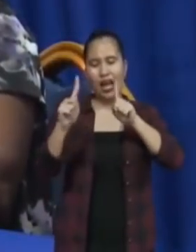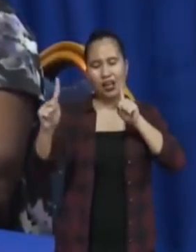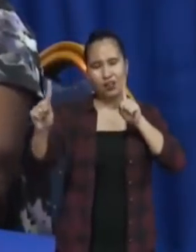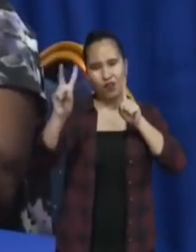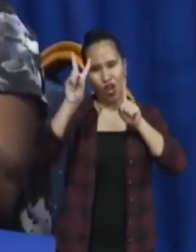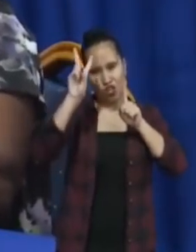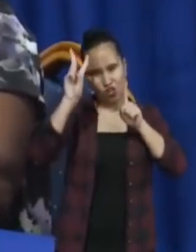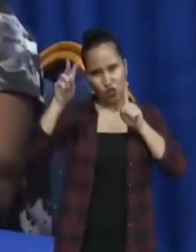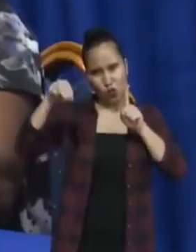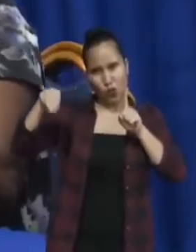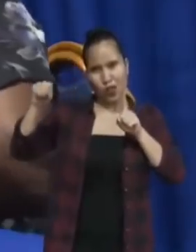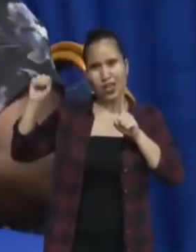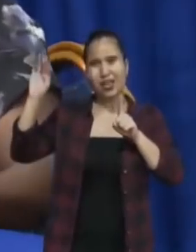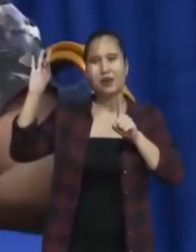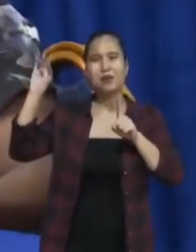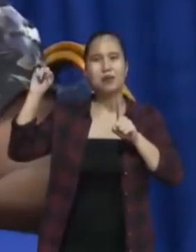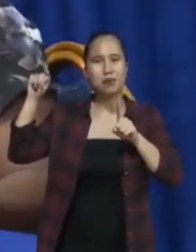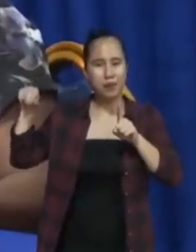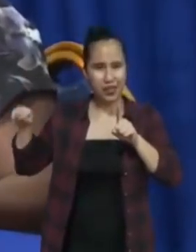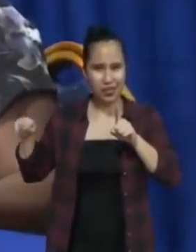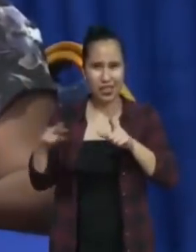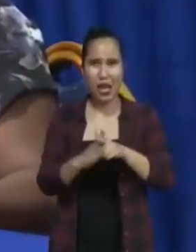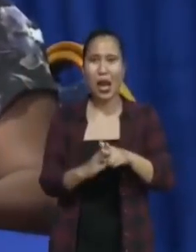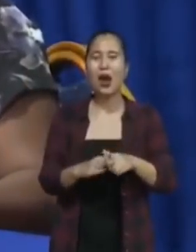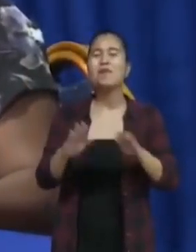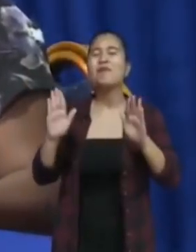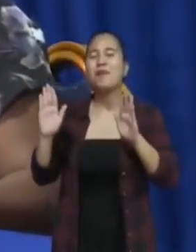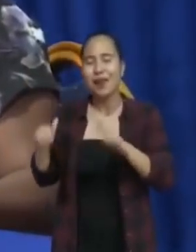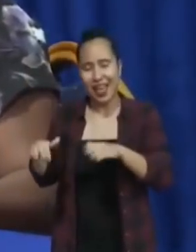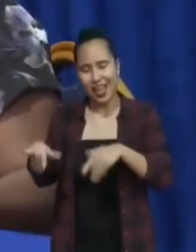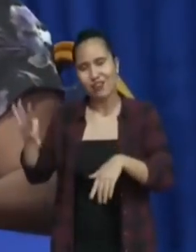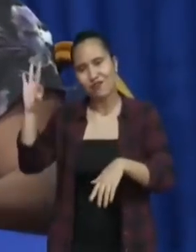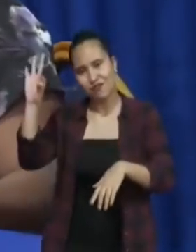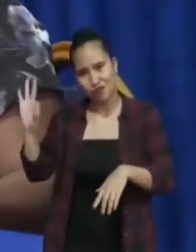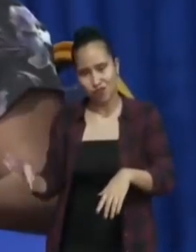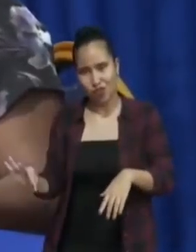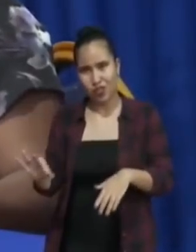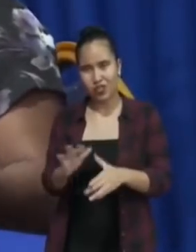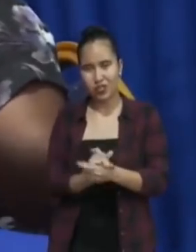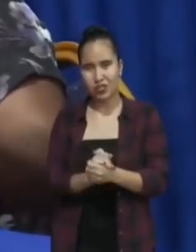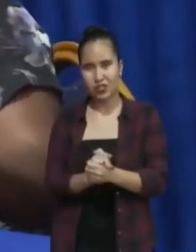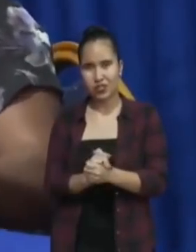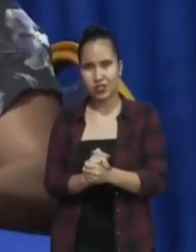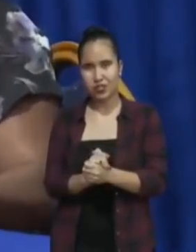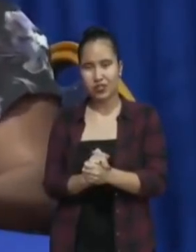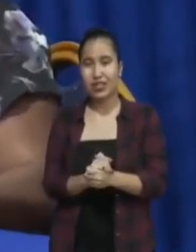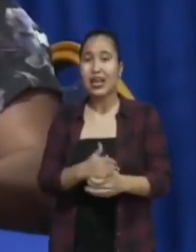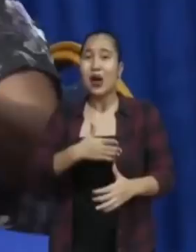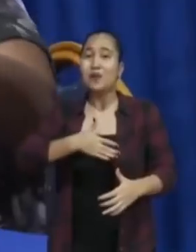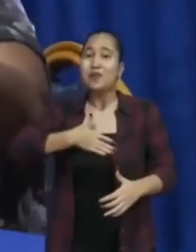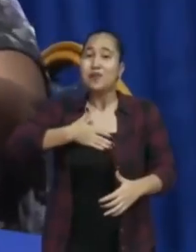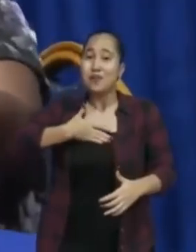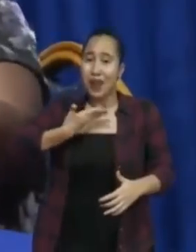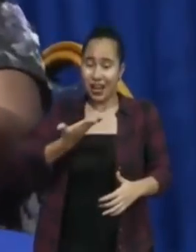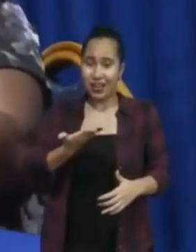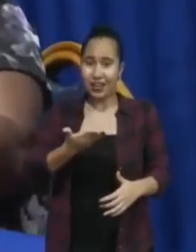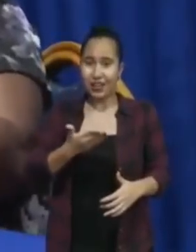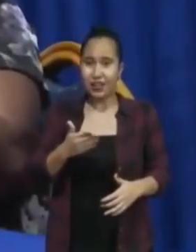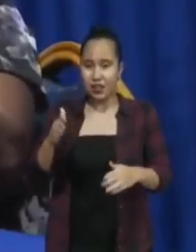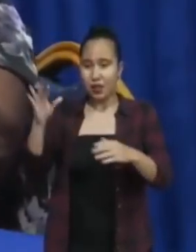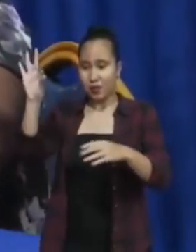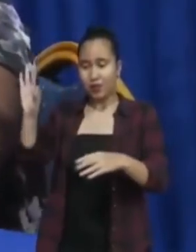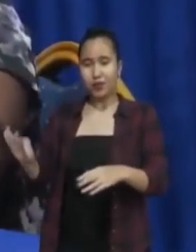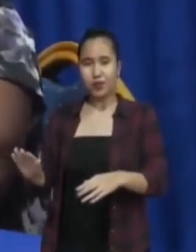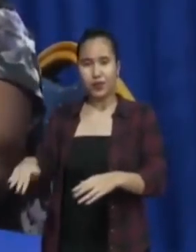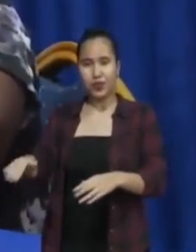afstand. Hooreng. Tang na u oso. Ik kan dit op je praten. Laat maar dat erbij zeggen. Tang na u